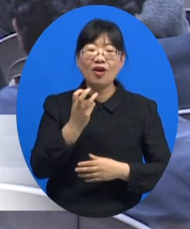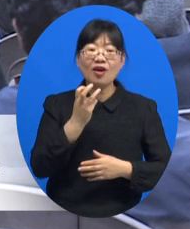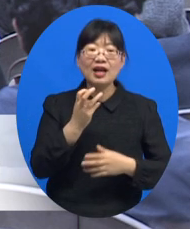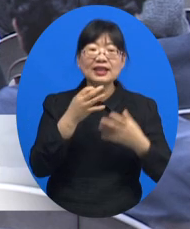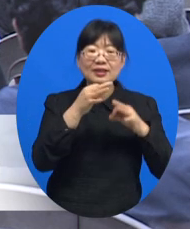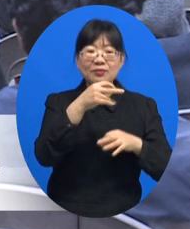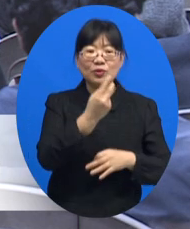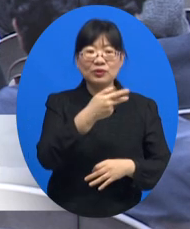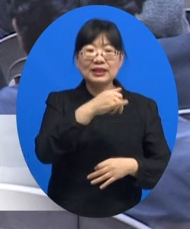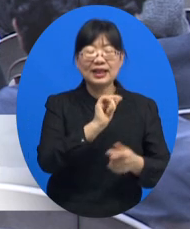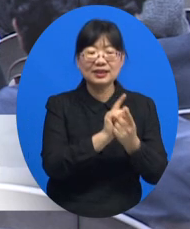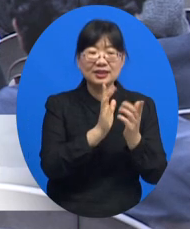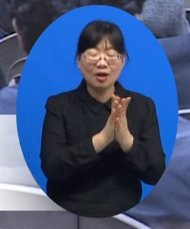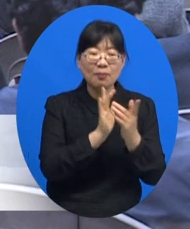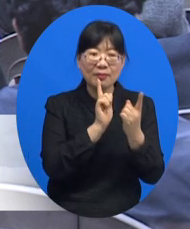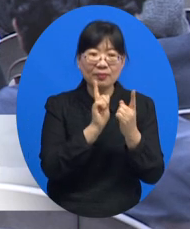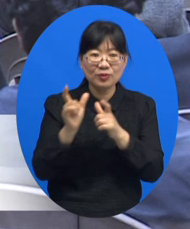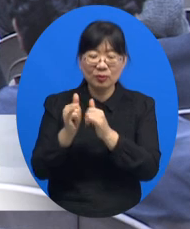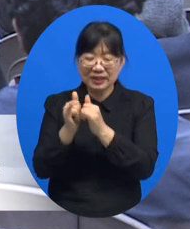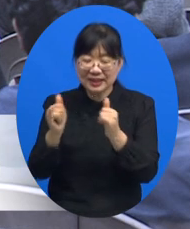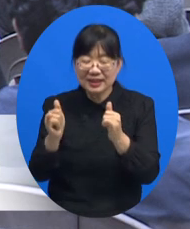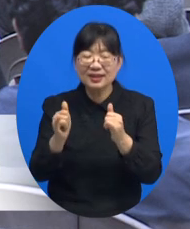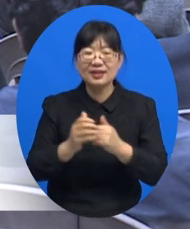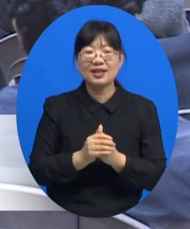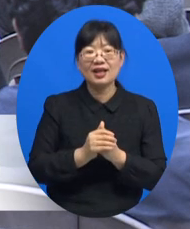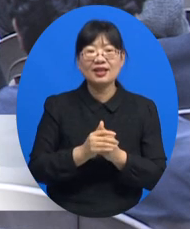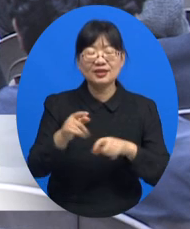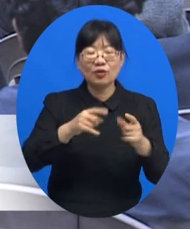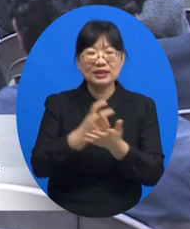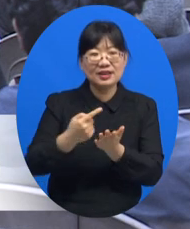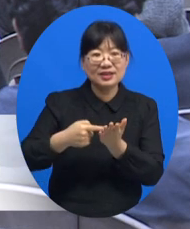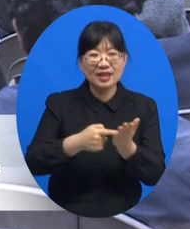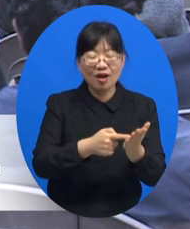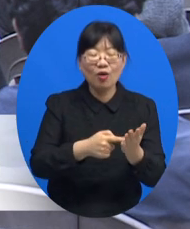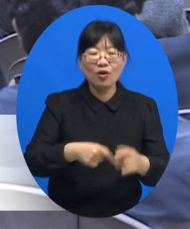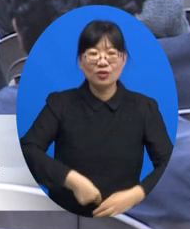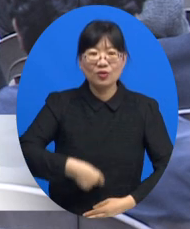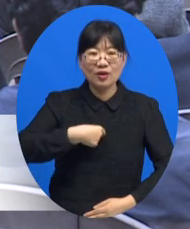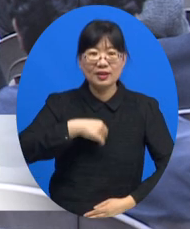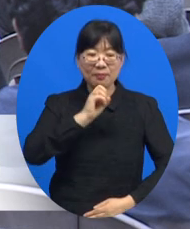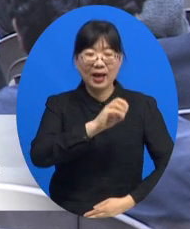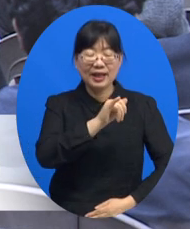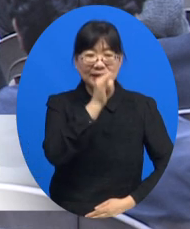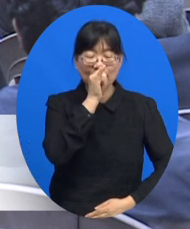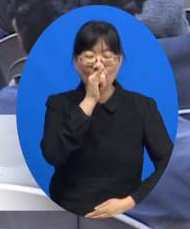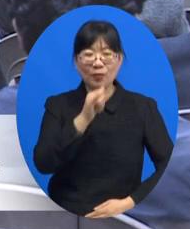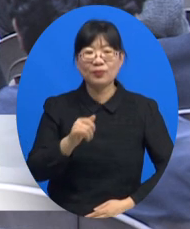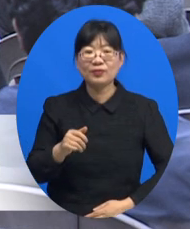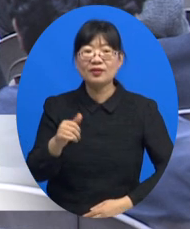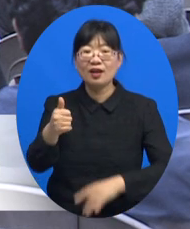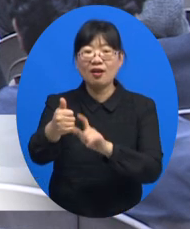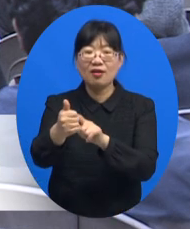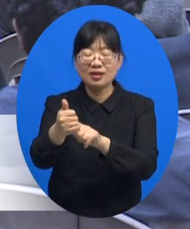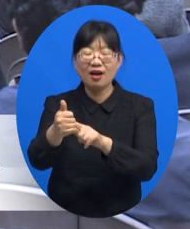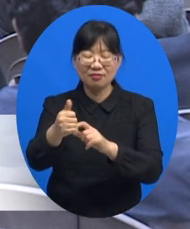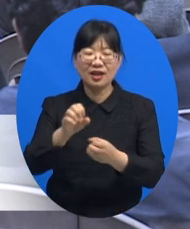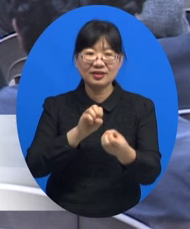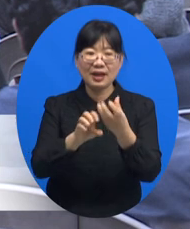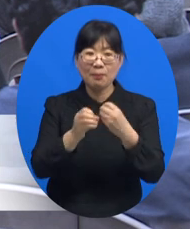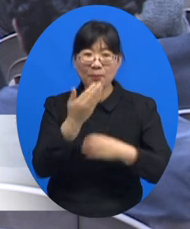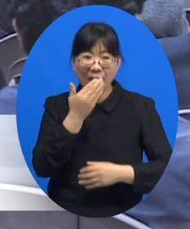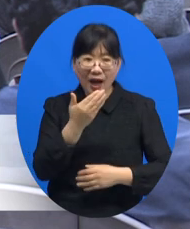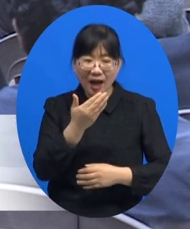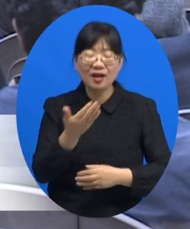건의사항은 물론 정책 재현까지 허심탄회하게 했는데요 김지선은 현장에서 답할 수 있는 건 답을 주고 나머지는